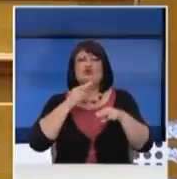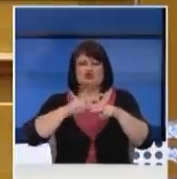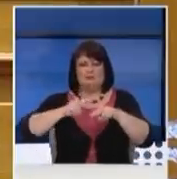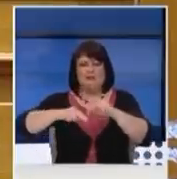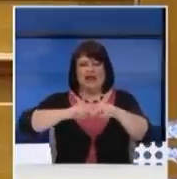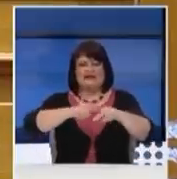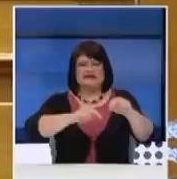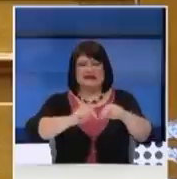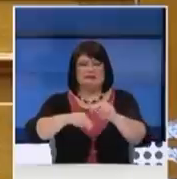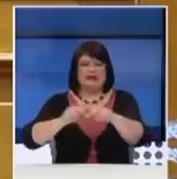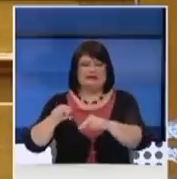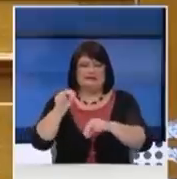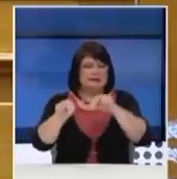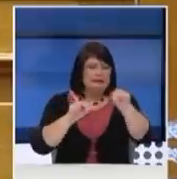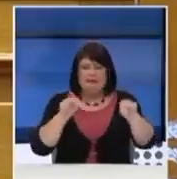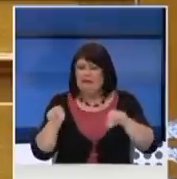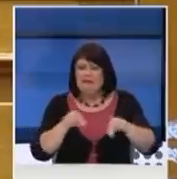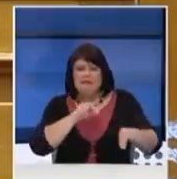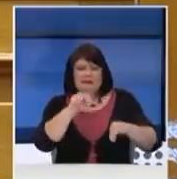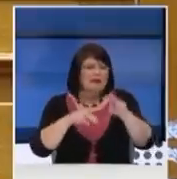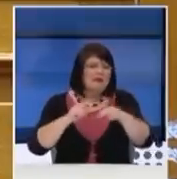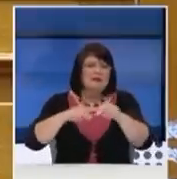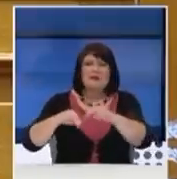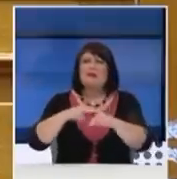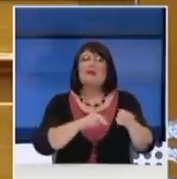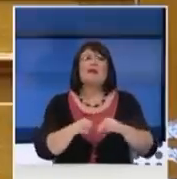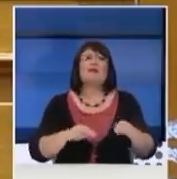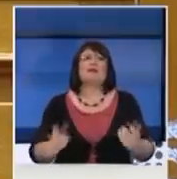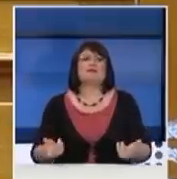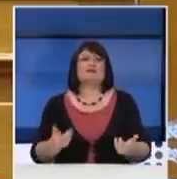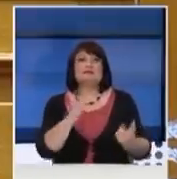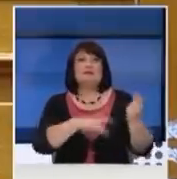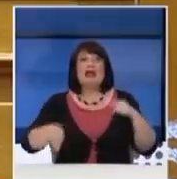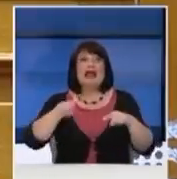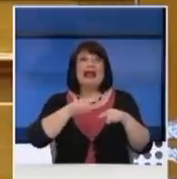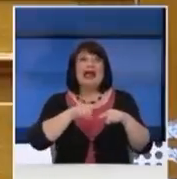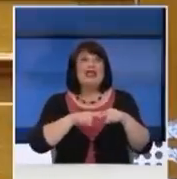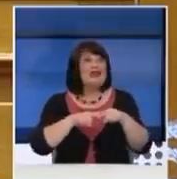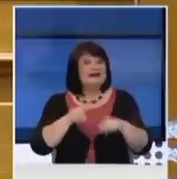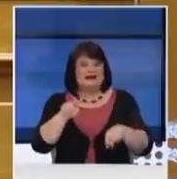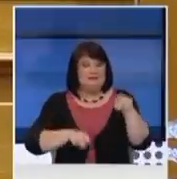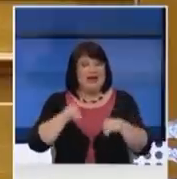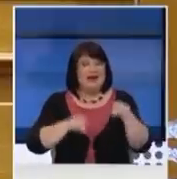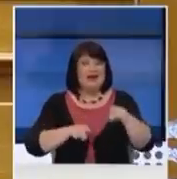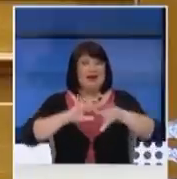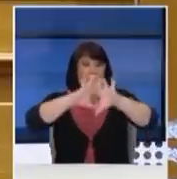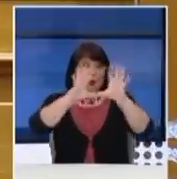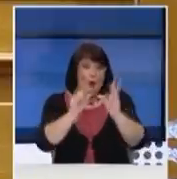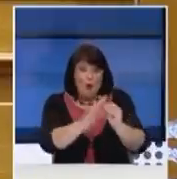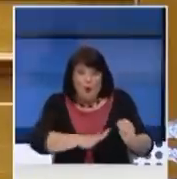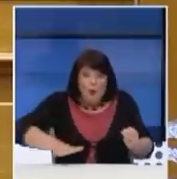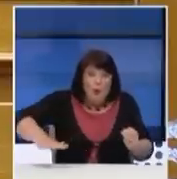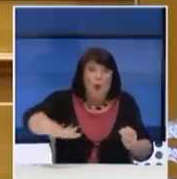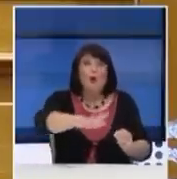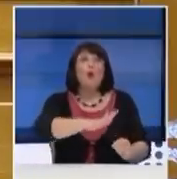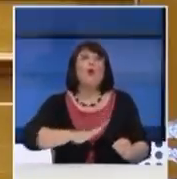και βάζετε μερικά κομματάκια από εδώ και από εκεί. Η Ελλάδα δυστυχώς είναι ολική. Η Ελλάδα είναι Ελλάδα